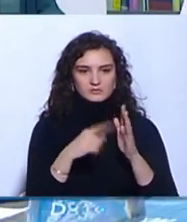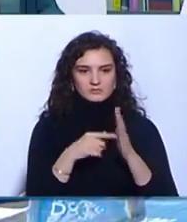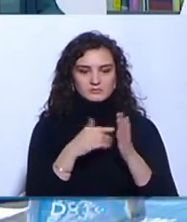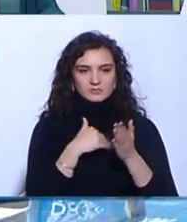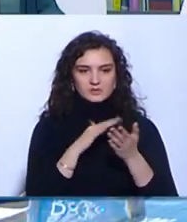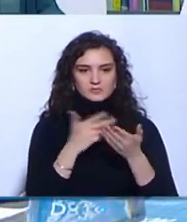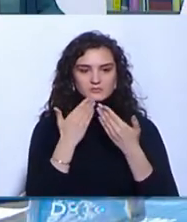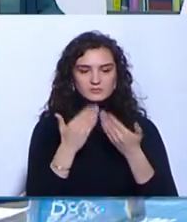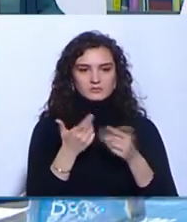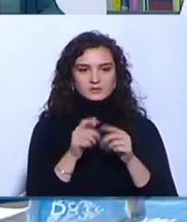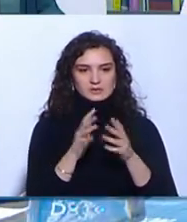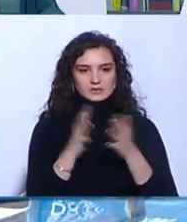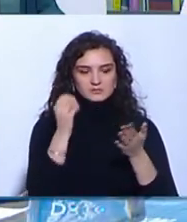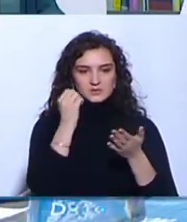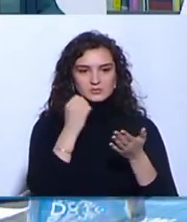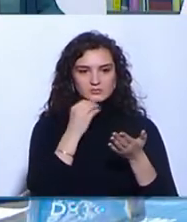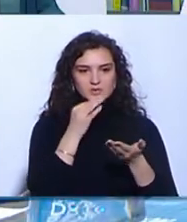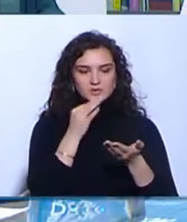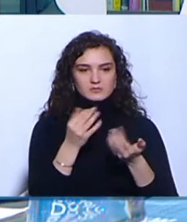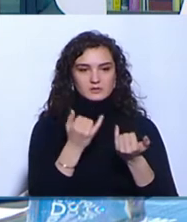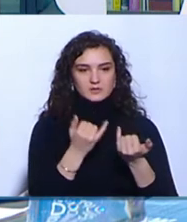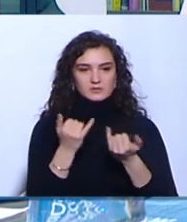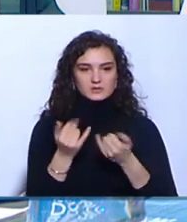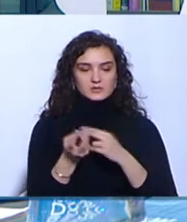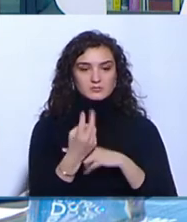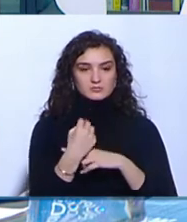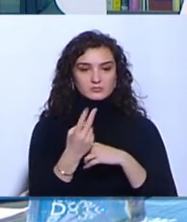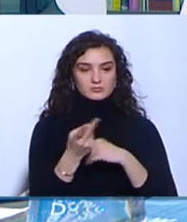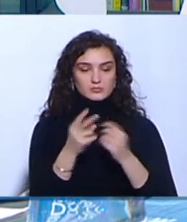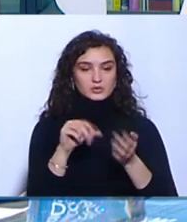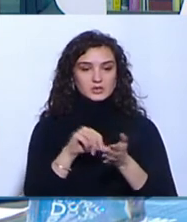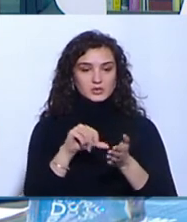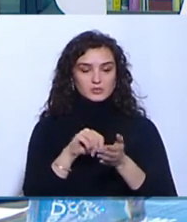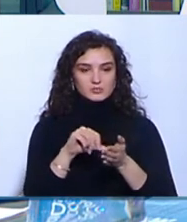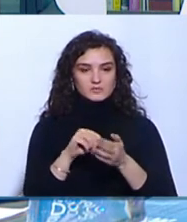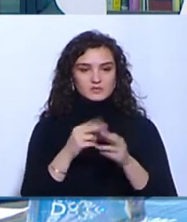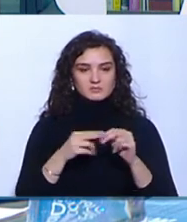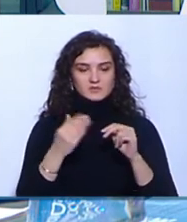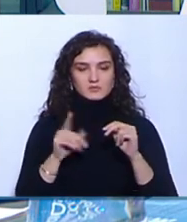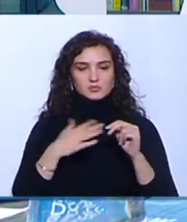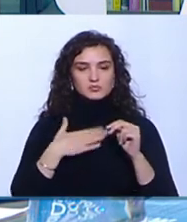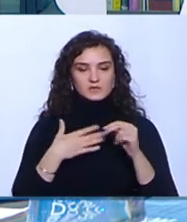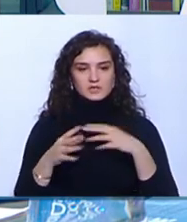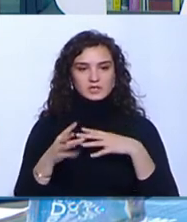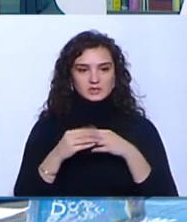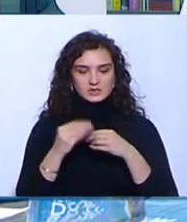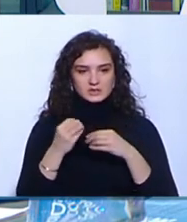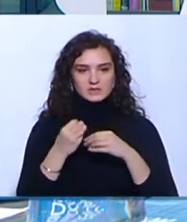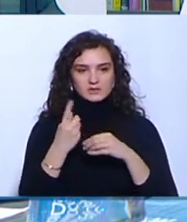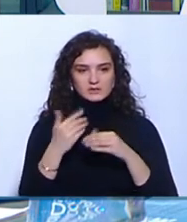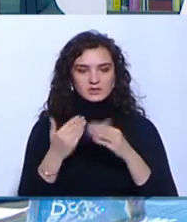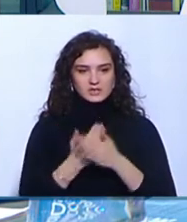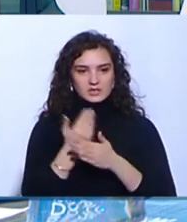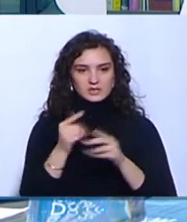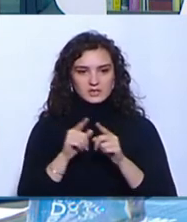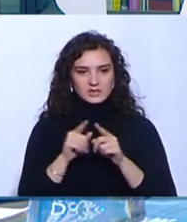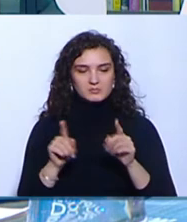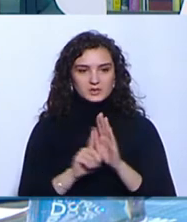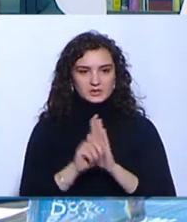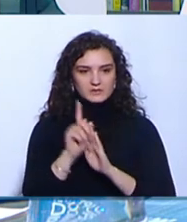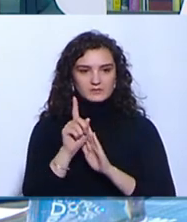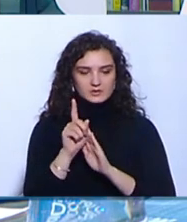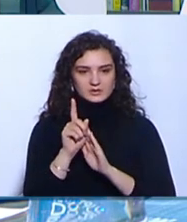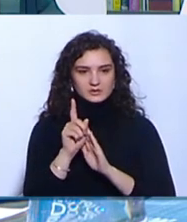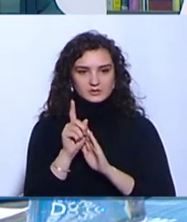აღარ დავსვამ ამ კითხვას. ძალიან დიდ მადლობას გეტყვით დღევანდელ გადაცემაში მონაწილეობისათვის, იმისათვის, რომ ჩვენ ერთად კიდევ ერთი ახალი კამპანია